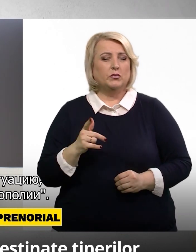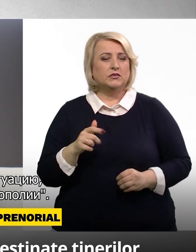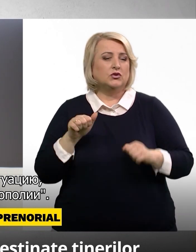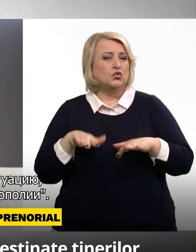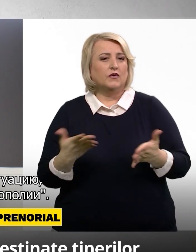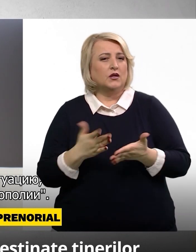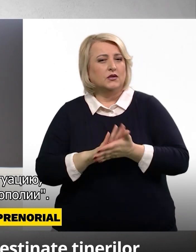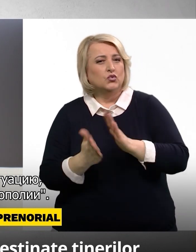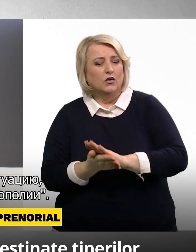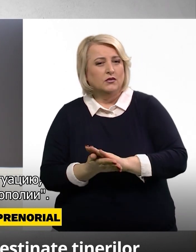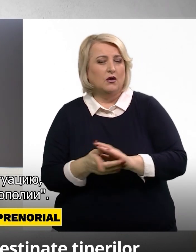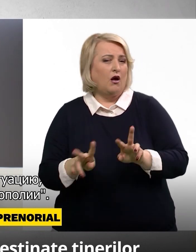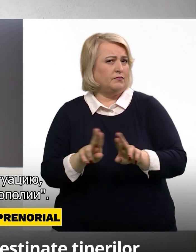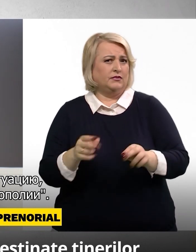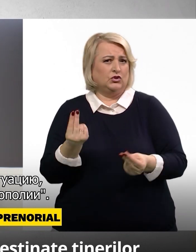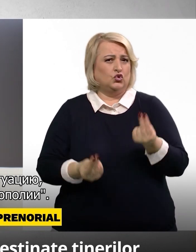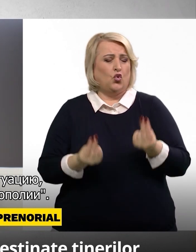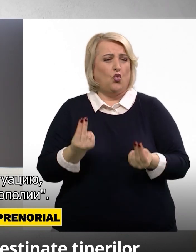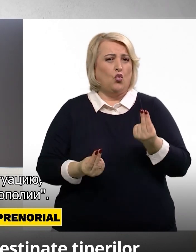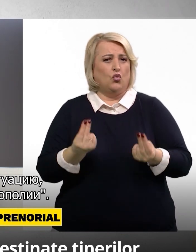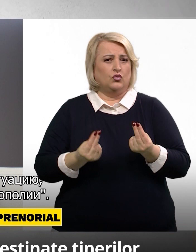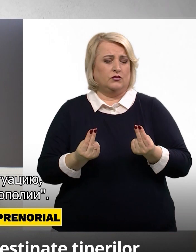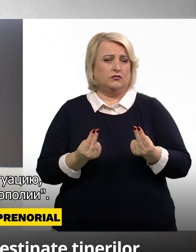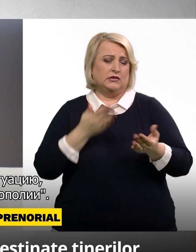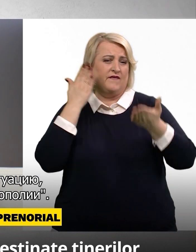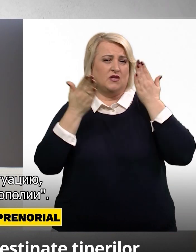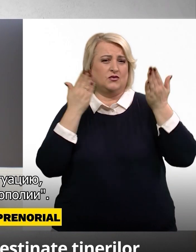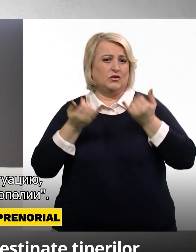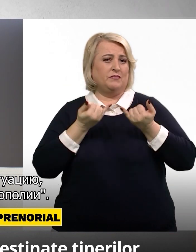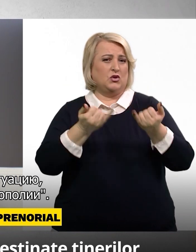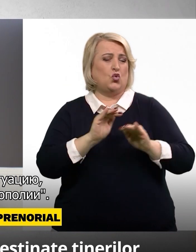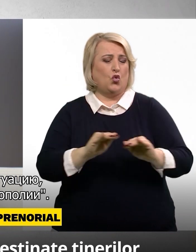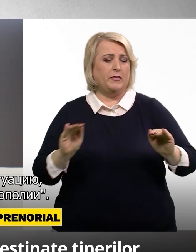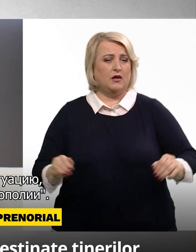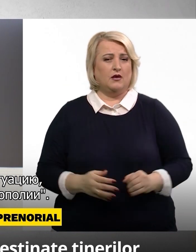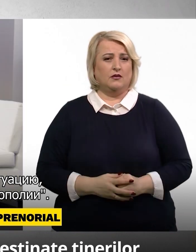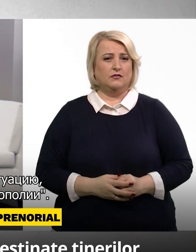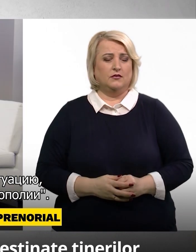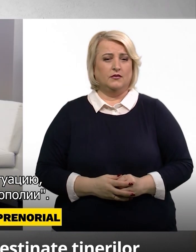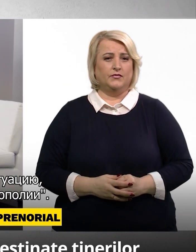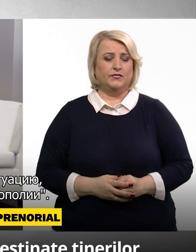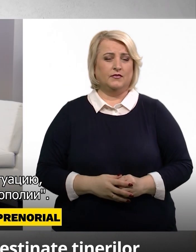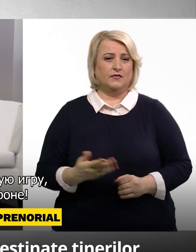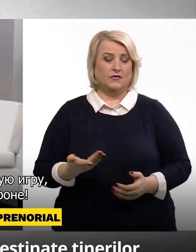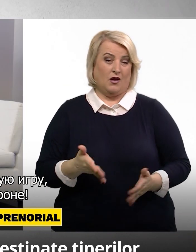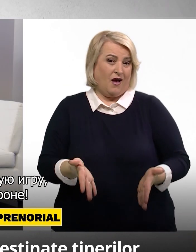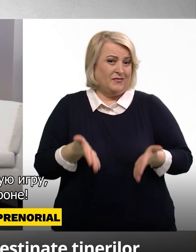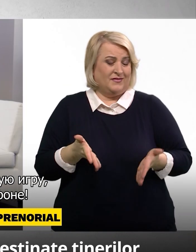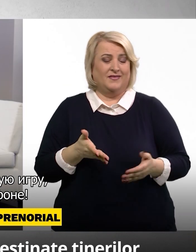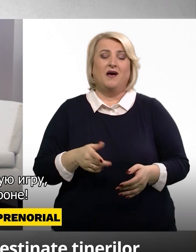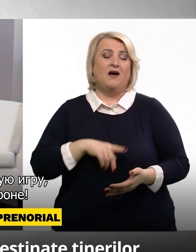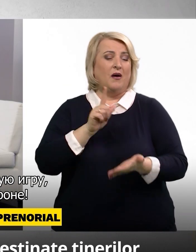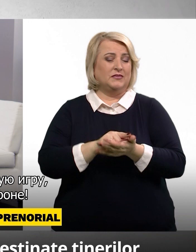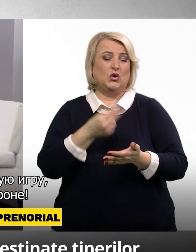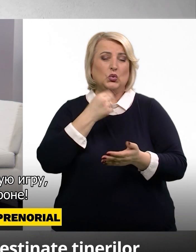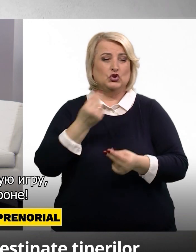anumite situații. Sunt ca și jocurile astea de divertisment pentru copii, știți? Și cu siguranță e mai Monopoly bine. Sau da, alții, și da. E cu siguranță să joci un joc